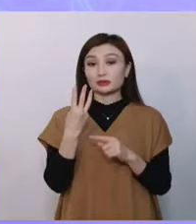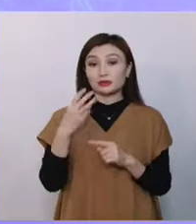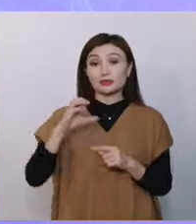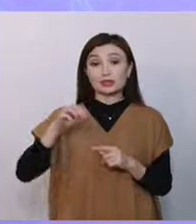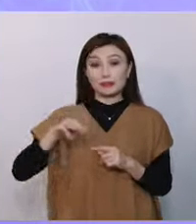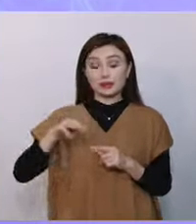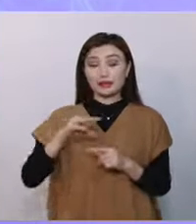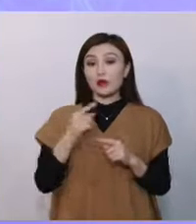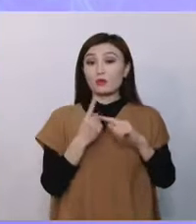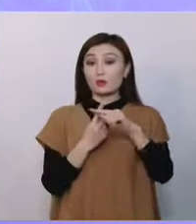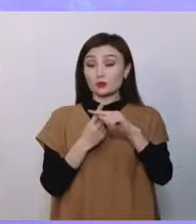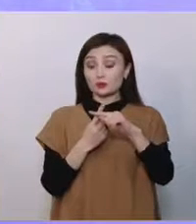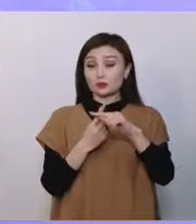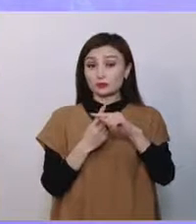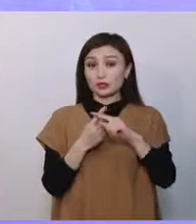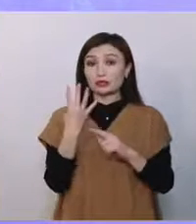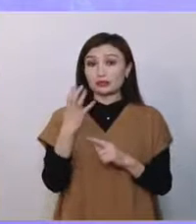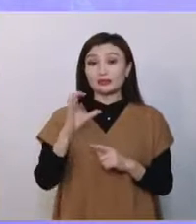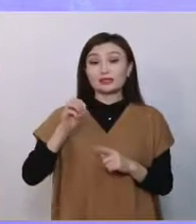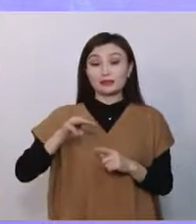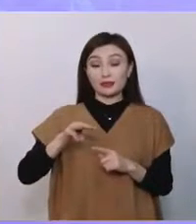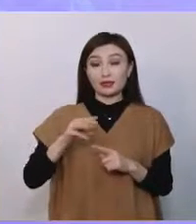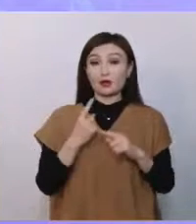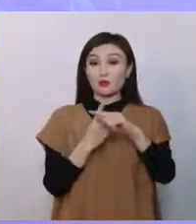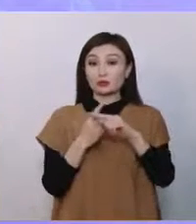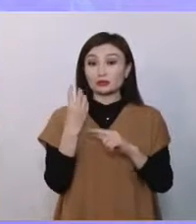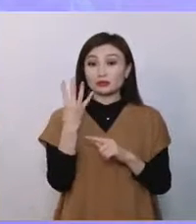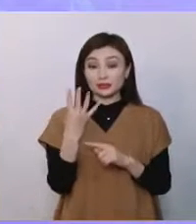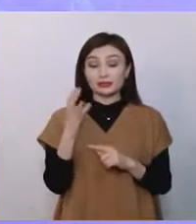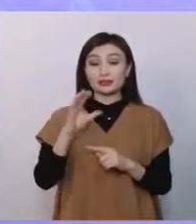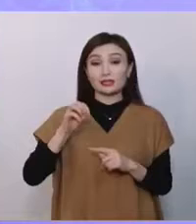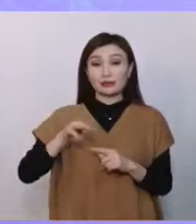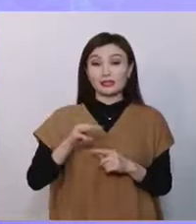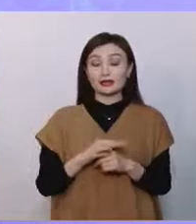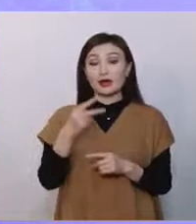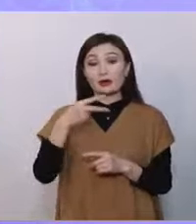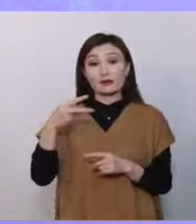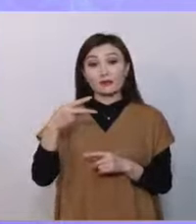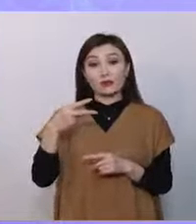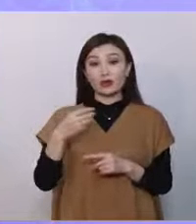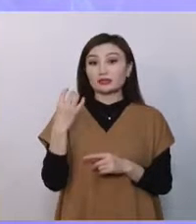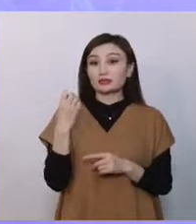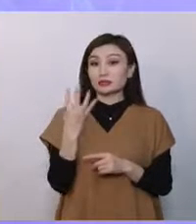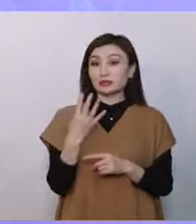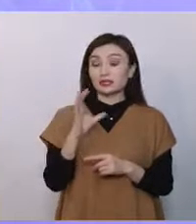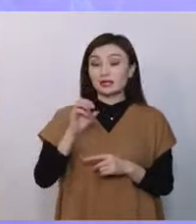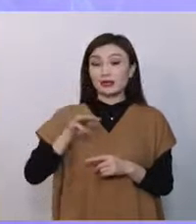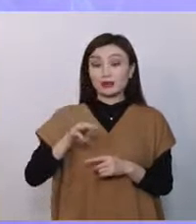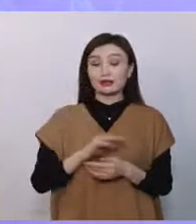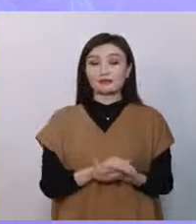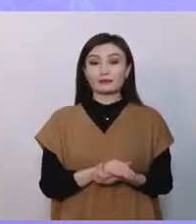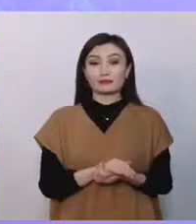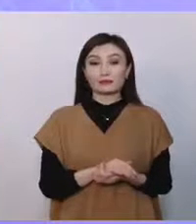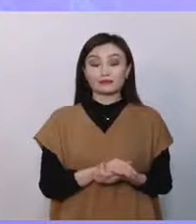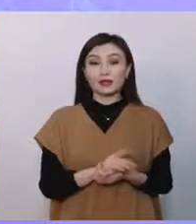сантиметра плюс 4 сантиметра плюс 4 сантиметра равно 14 сантиметров